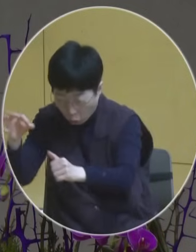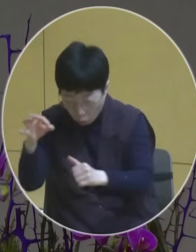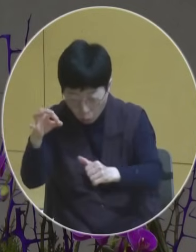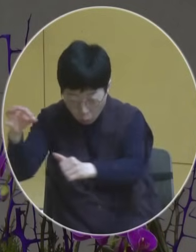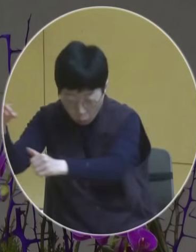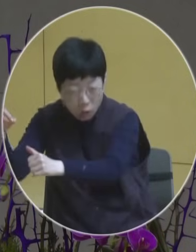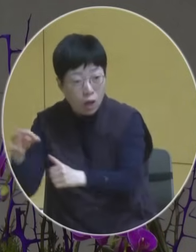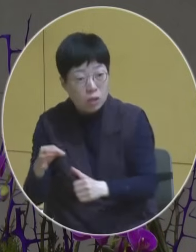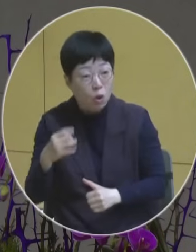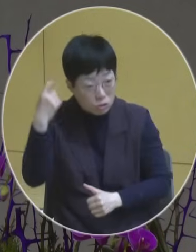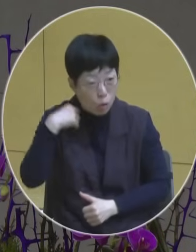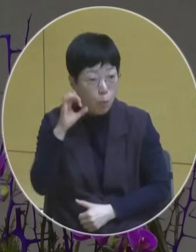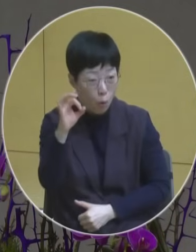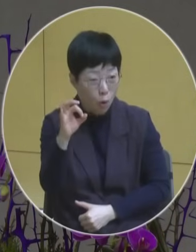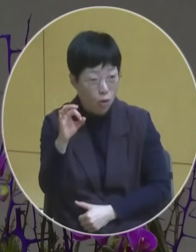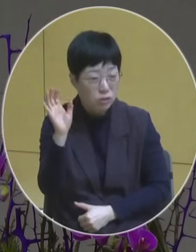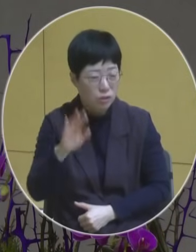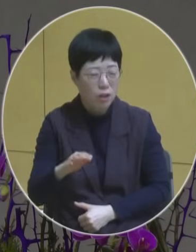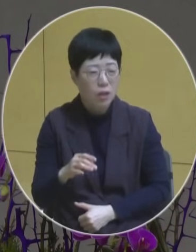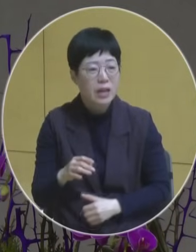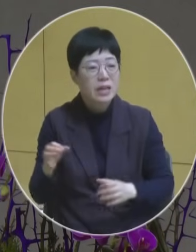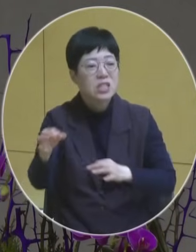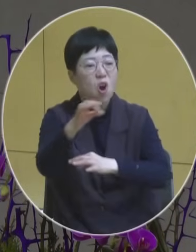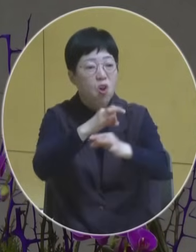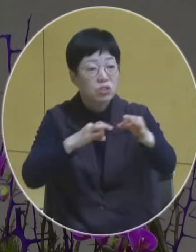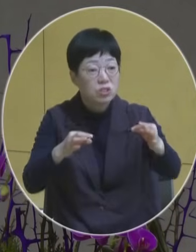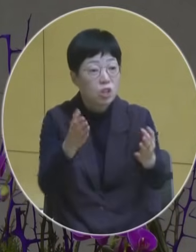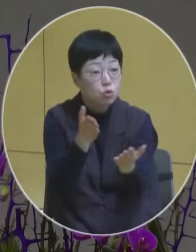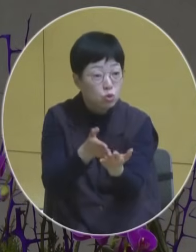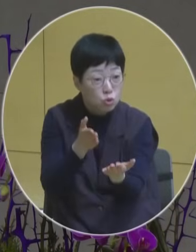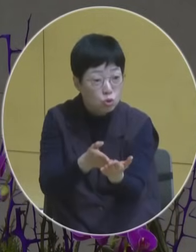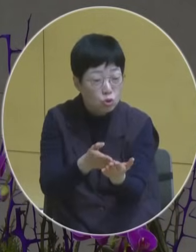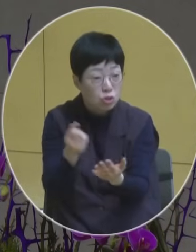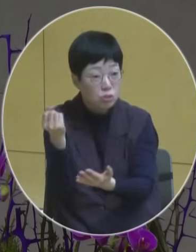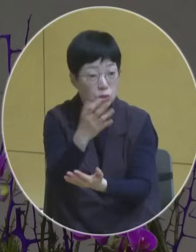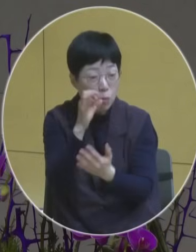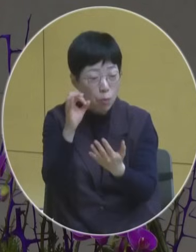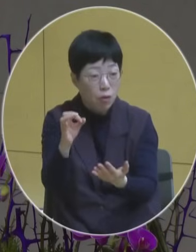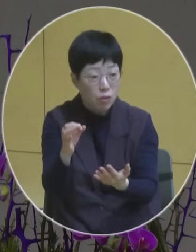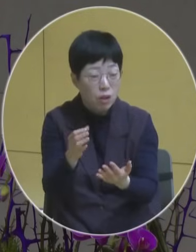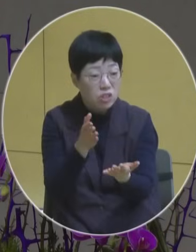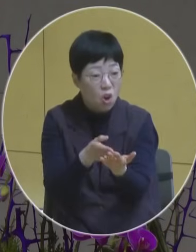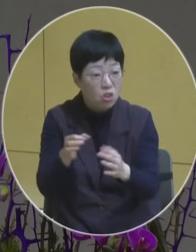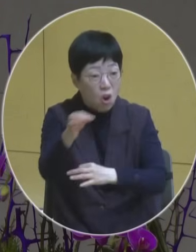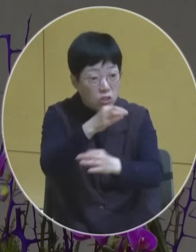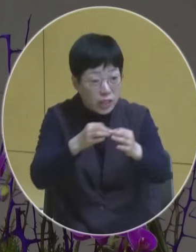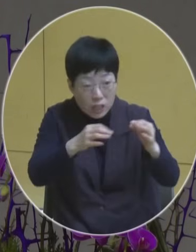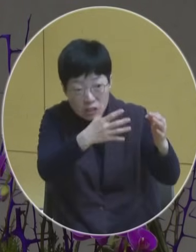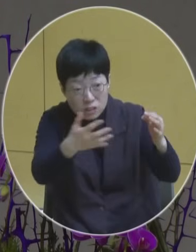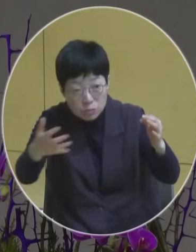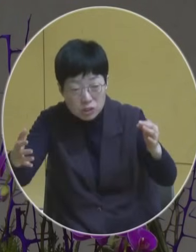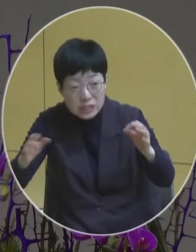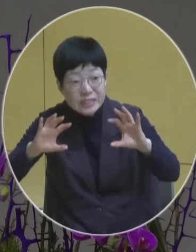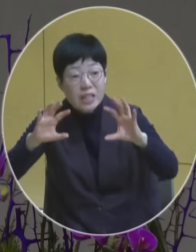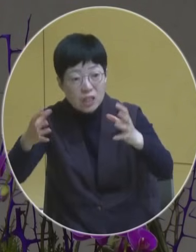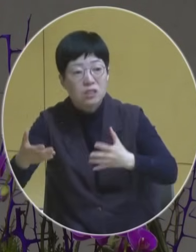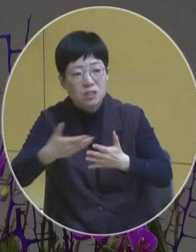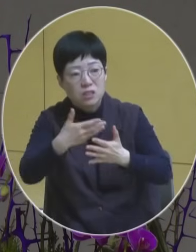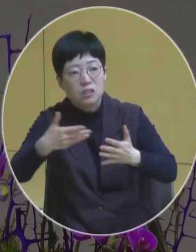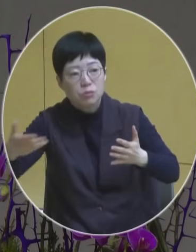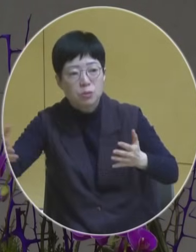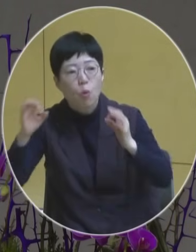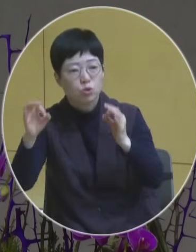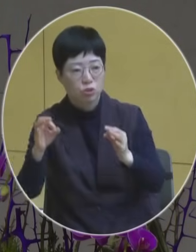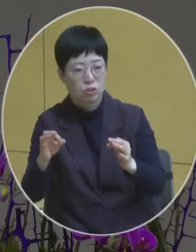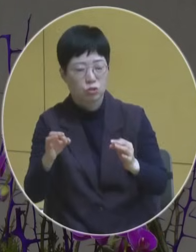앞에 민감합니다. 저는 그래서 경제 뉴스 신문을 하나 봅니다. 왜냐하면 경제의 흐름은 이 세상의 흐름을 볼 수 있는